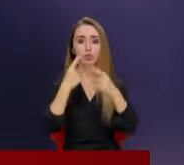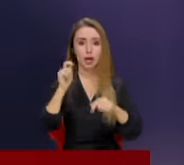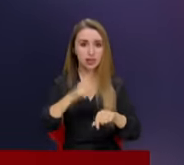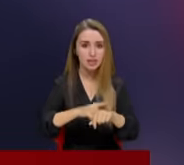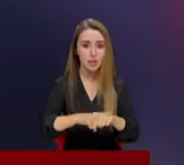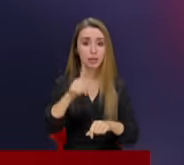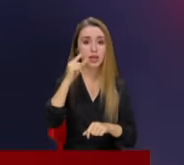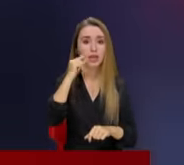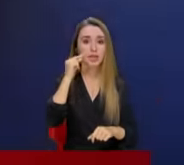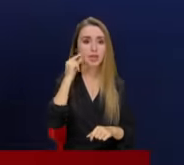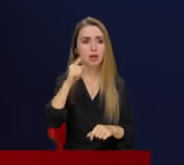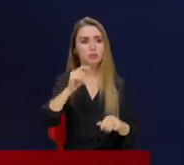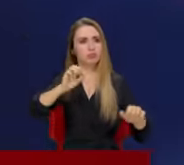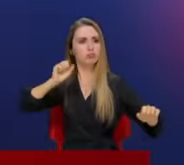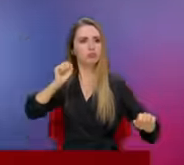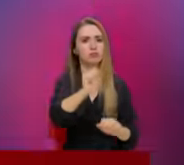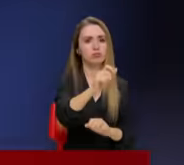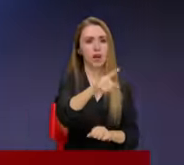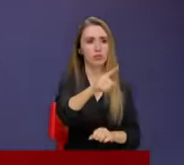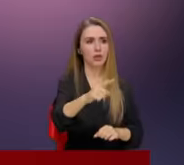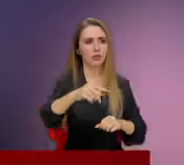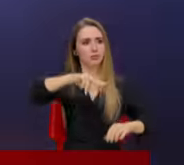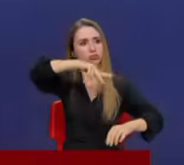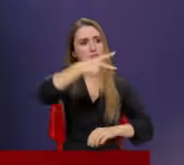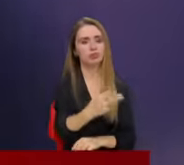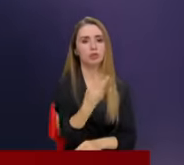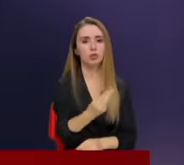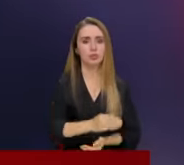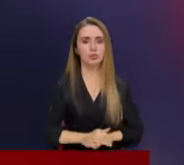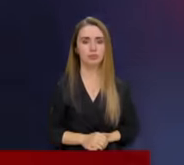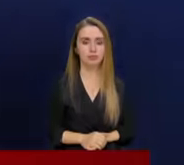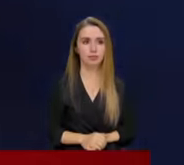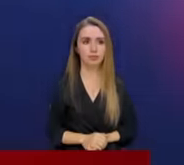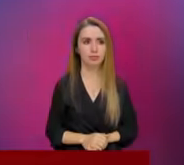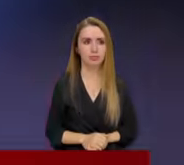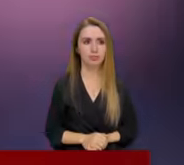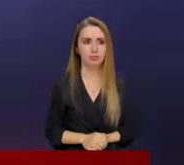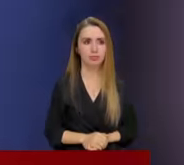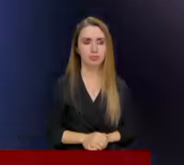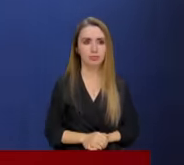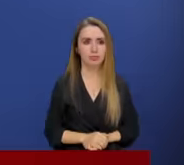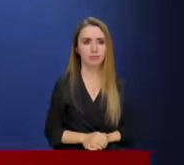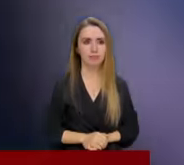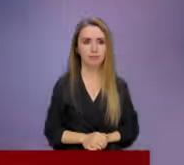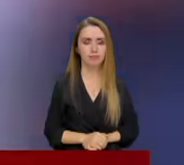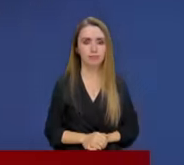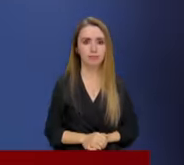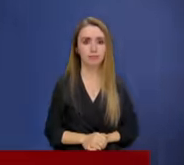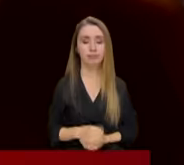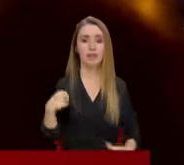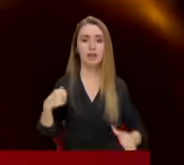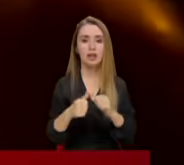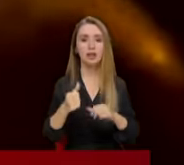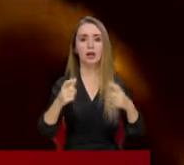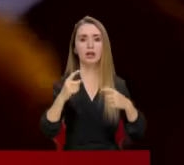sırada bir kişinin itmesi üzerine platformdan yere düştü. Şu anda bile bizim... Savaş yeniden